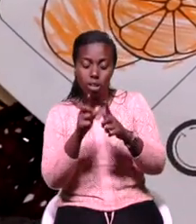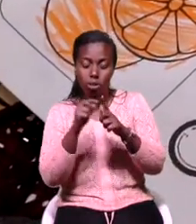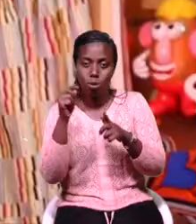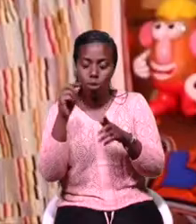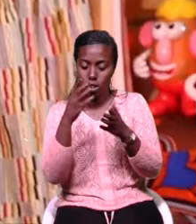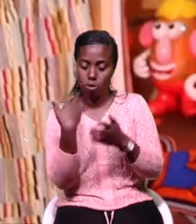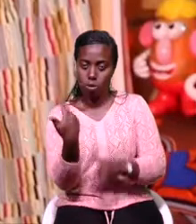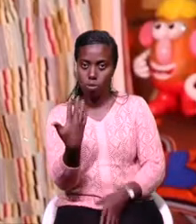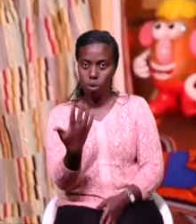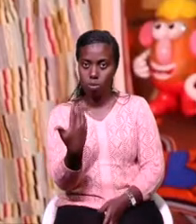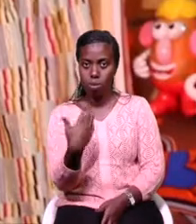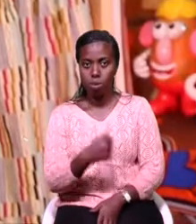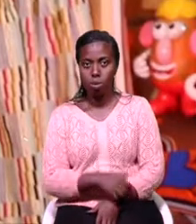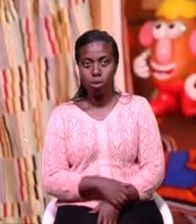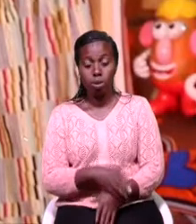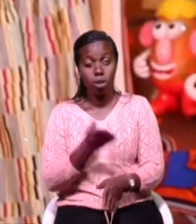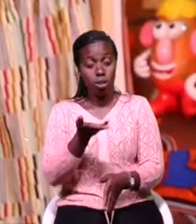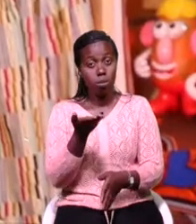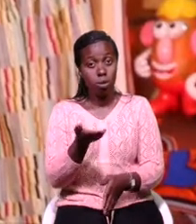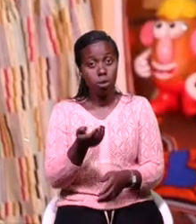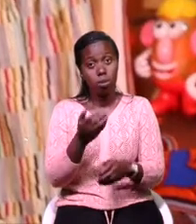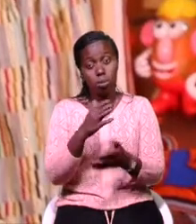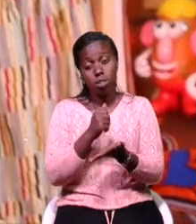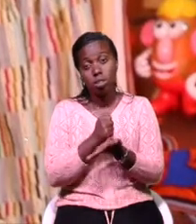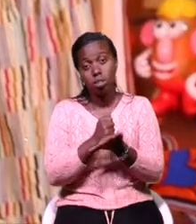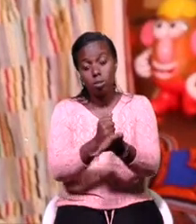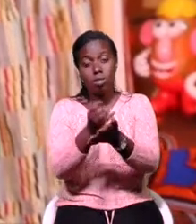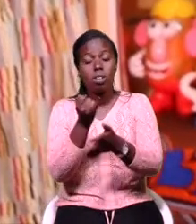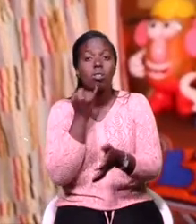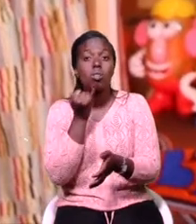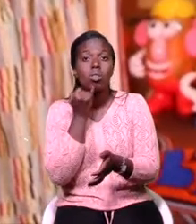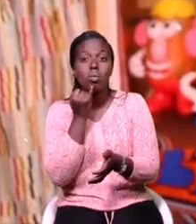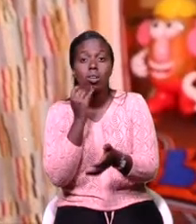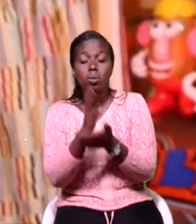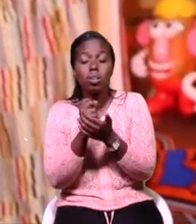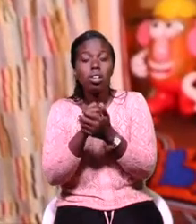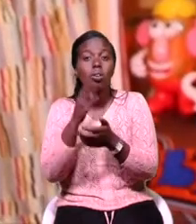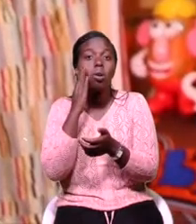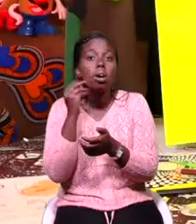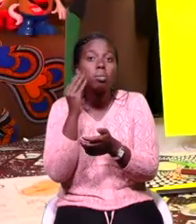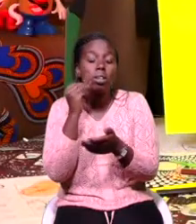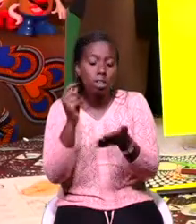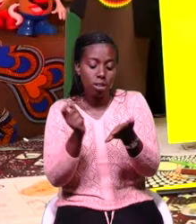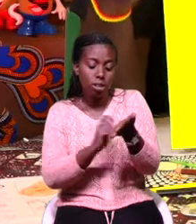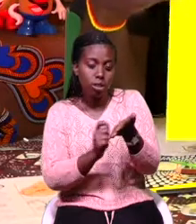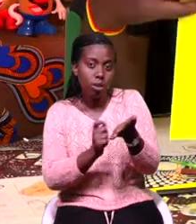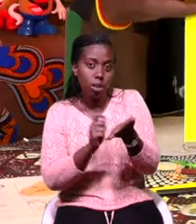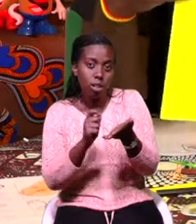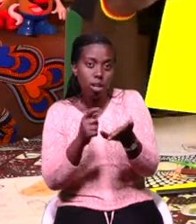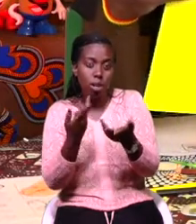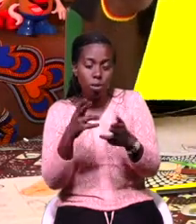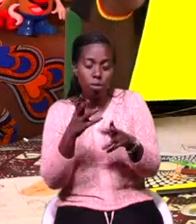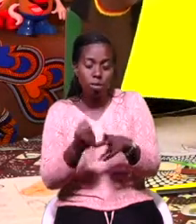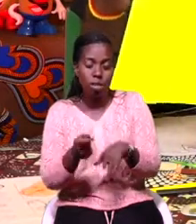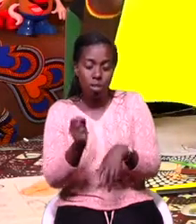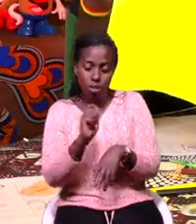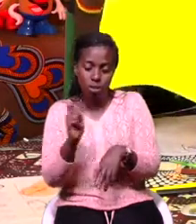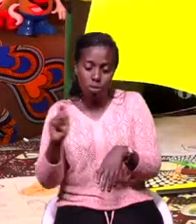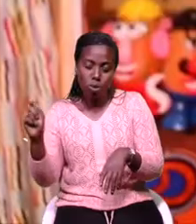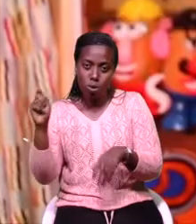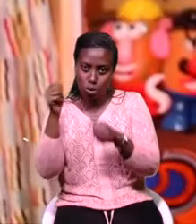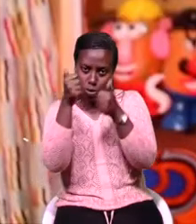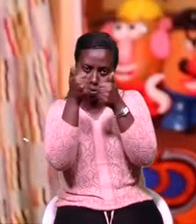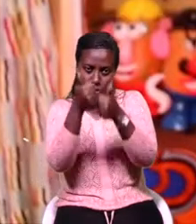rupapuro. Ibi rero biza gufasha na wa mwana kugira ngo amenyere kwandika, agire n'umukono mwiza mu